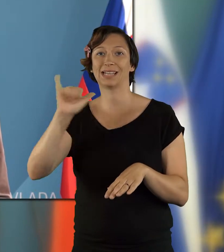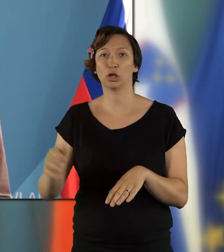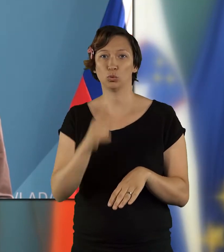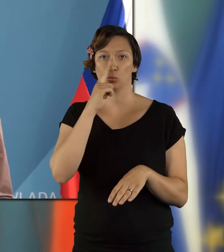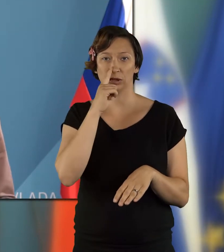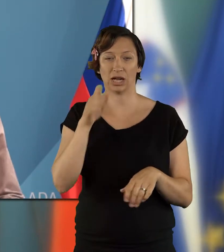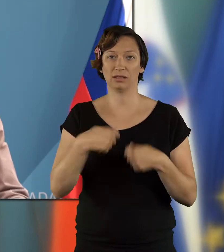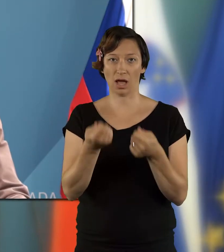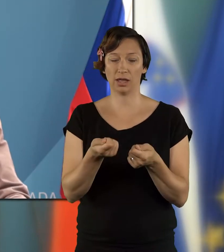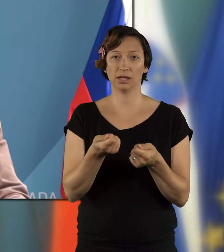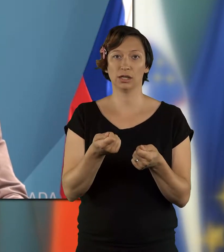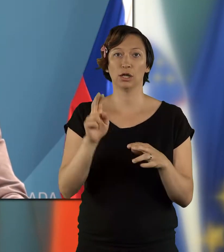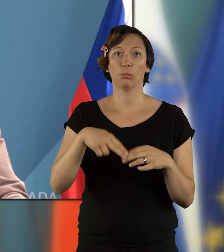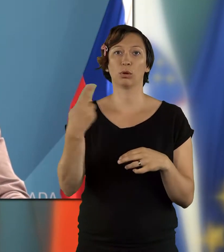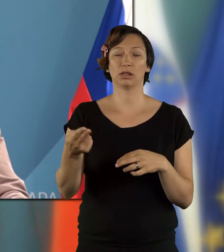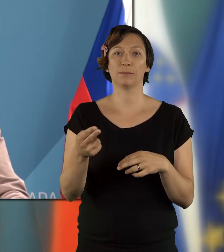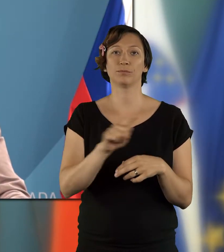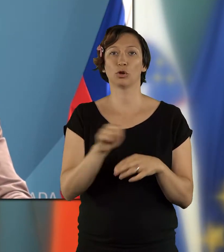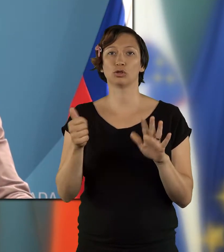3.6., potem do